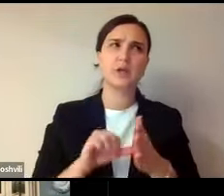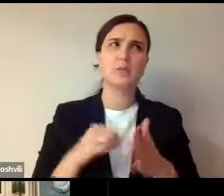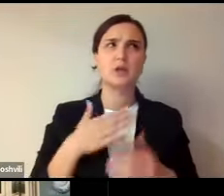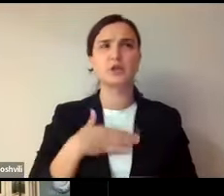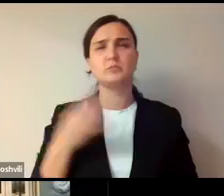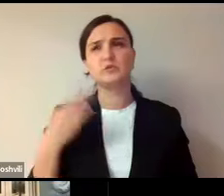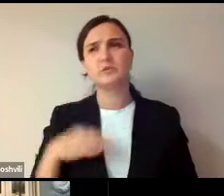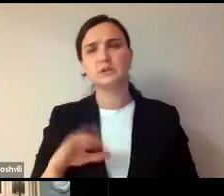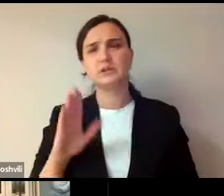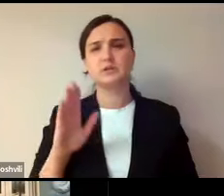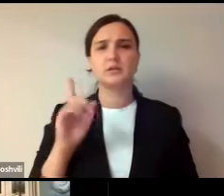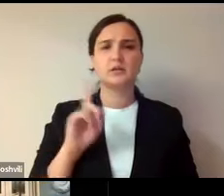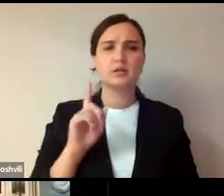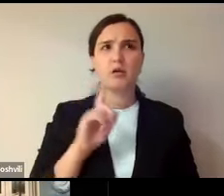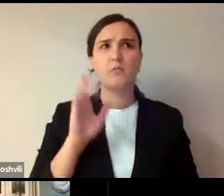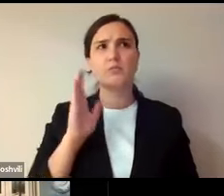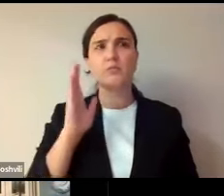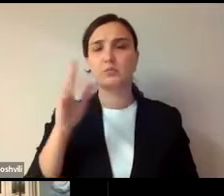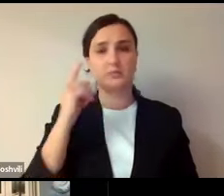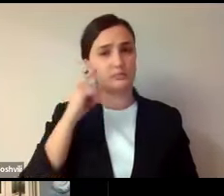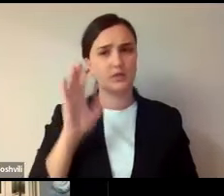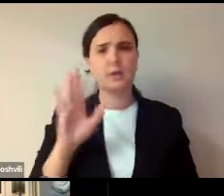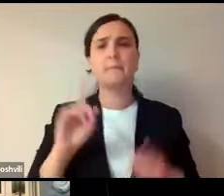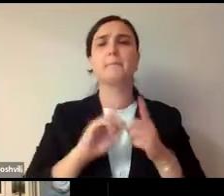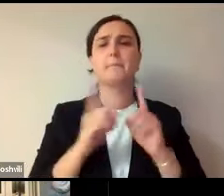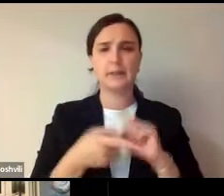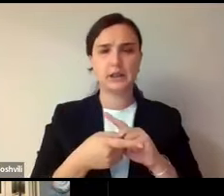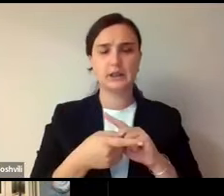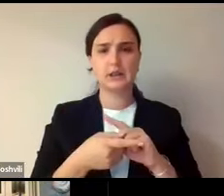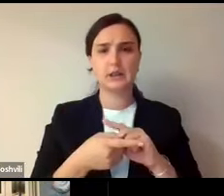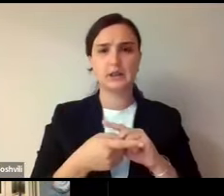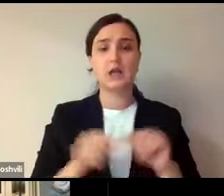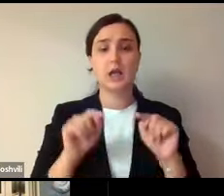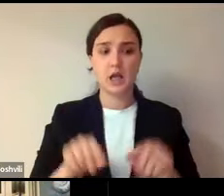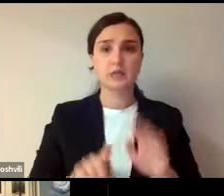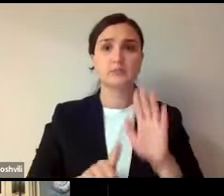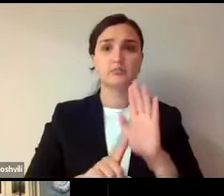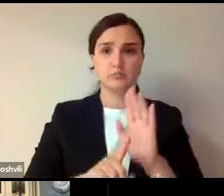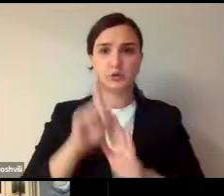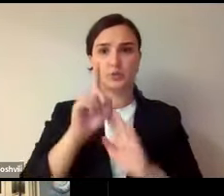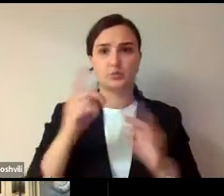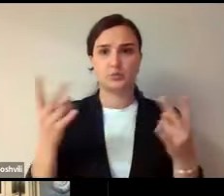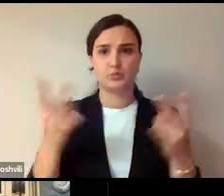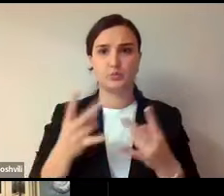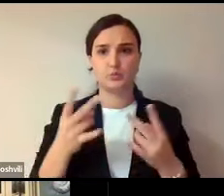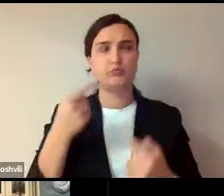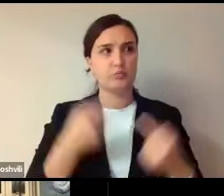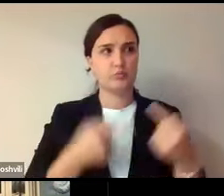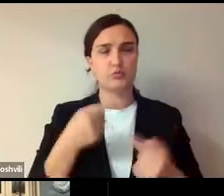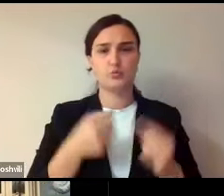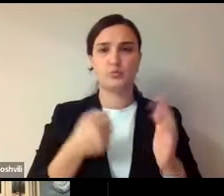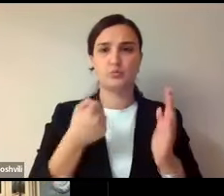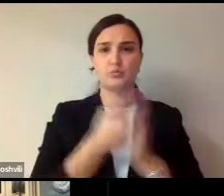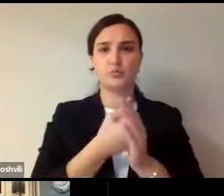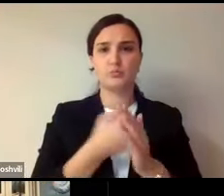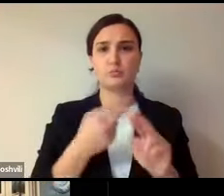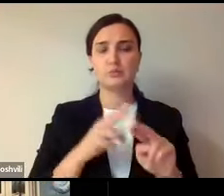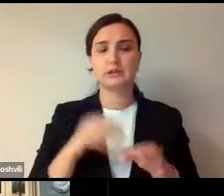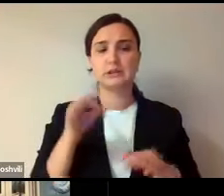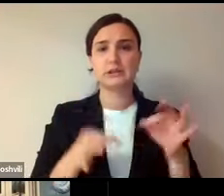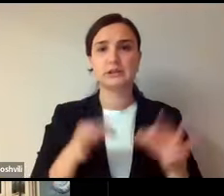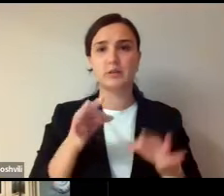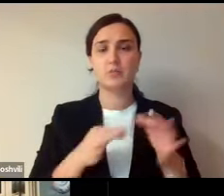ჩემთვის, ასე შემდეგ. ანუ პირიქით, ამავე მომენტიდან უნდა დაიწყოთ ბრძოლა, იმიტომ რომ სასამართლო